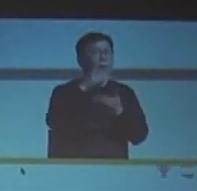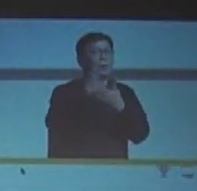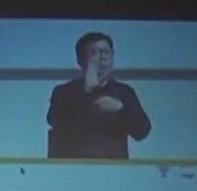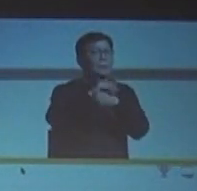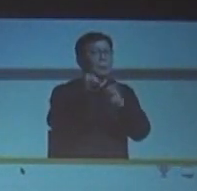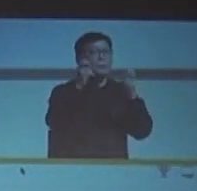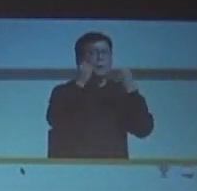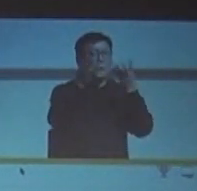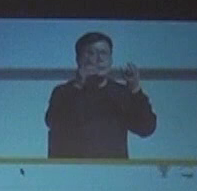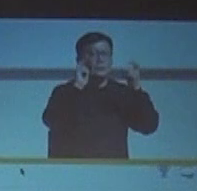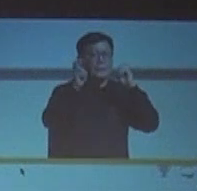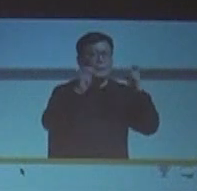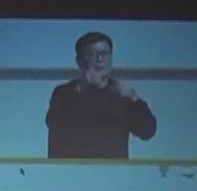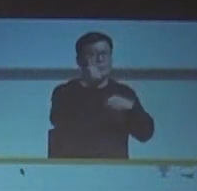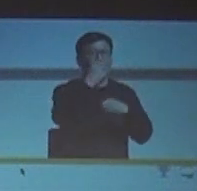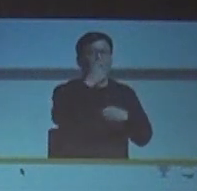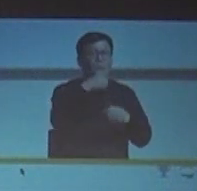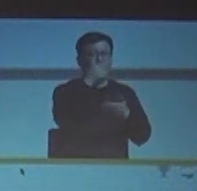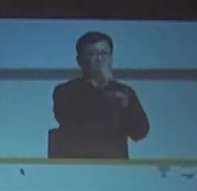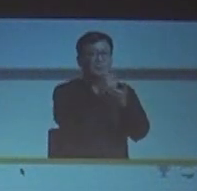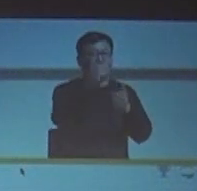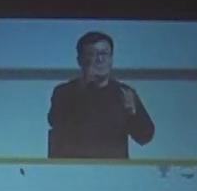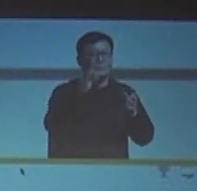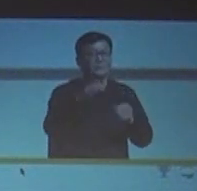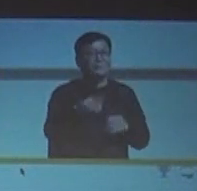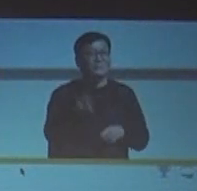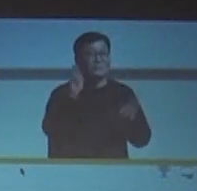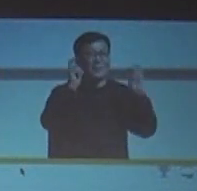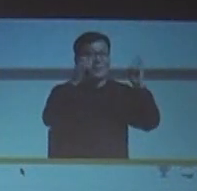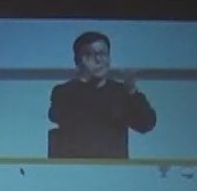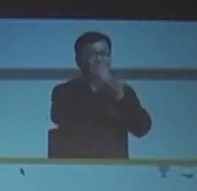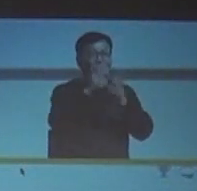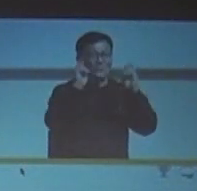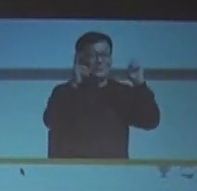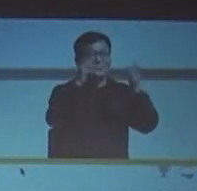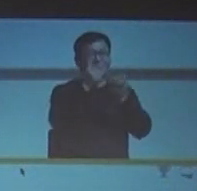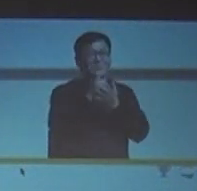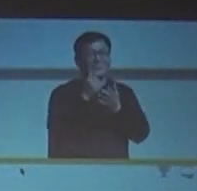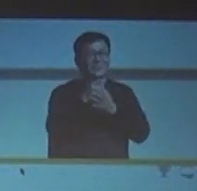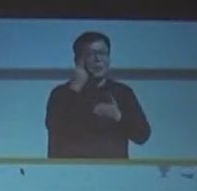사장님! 사장님! 감사합니다. 한 말씀. 네.